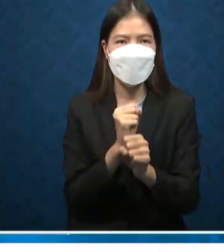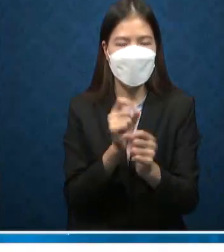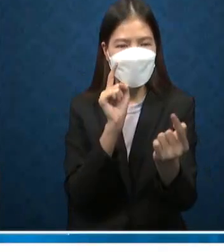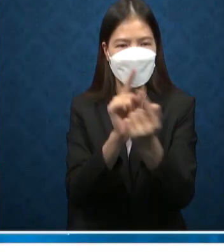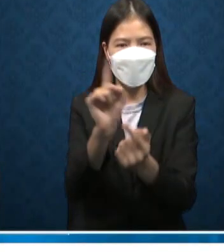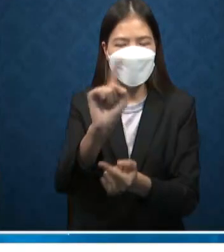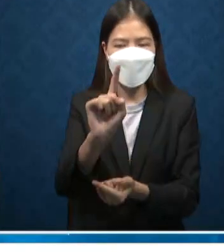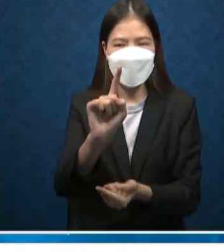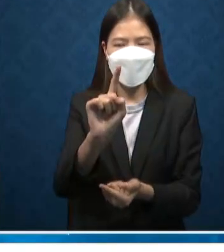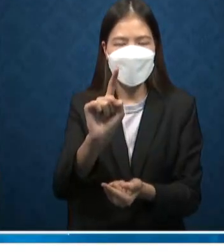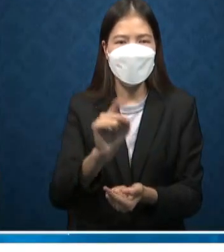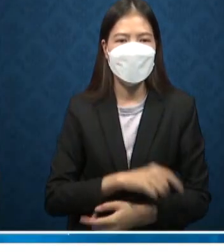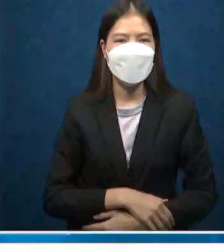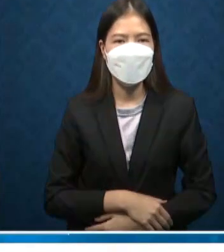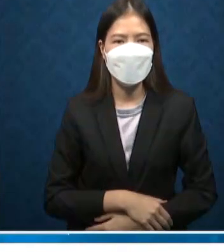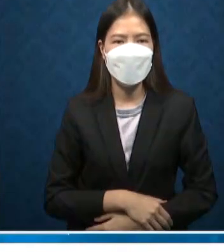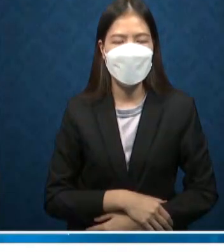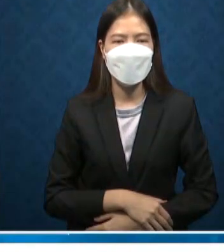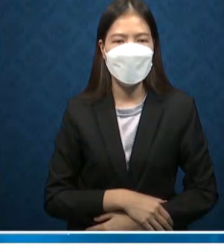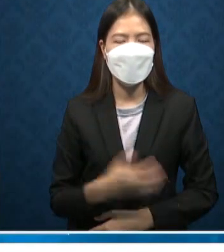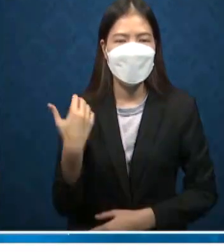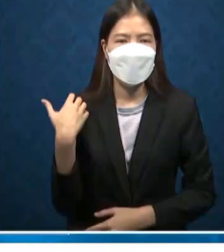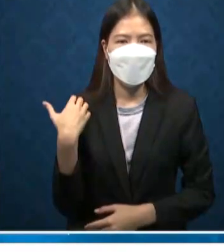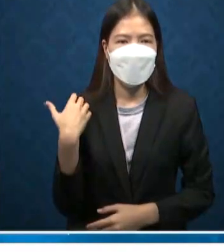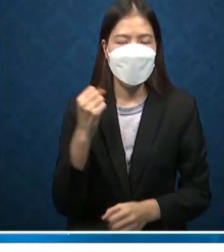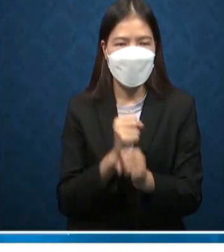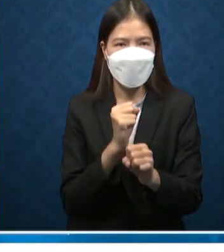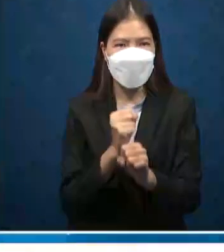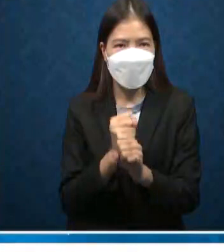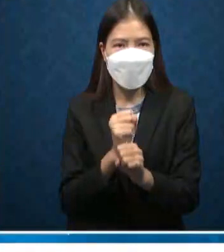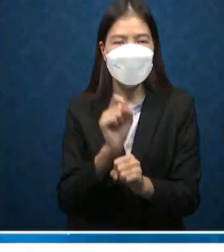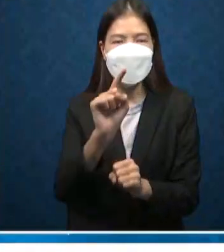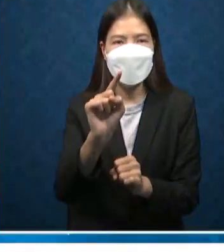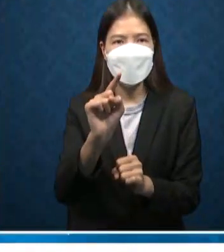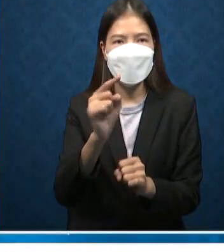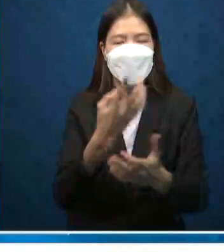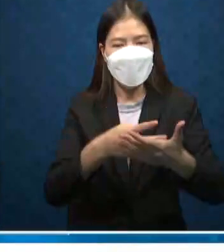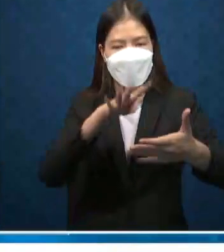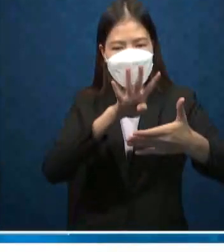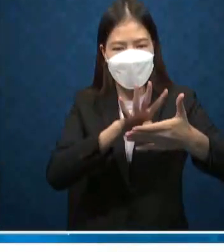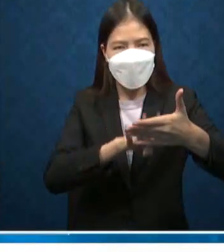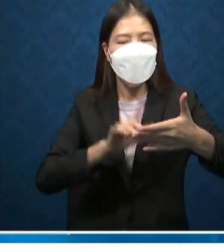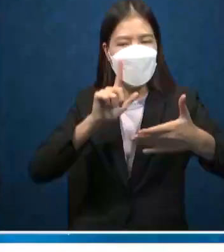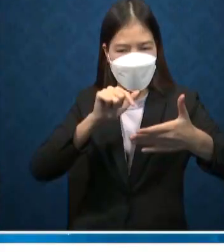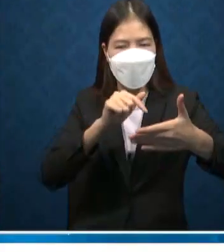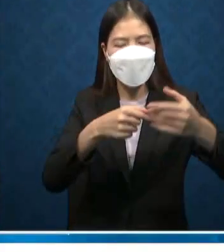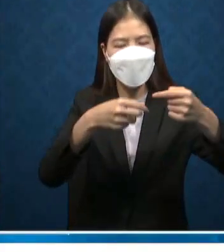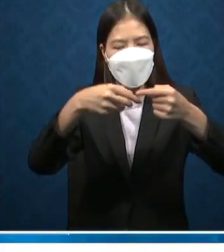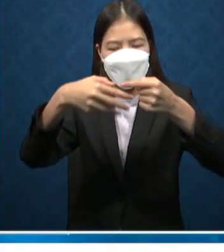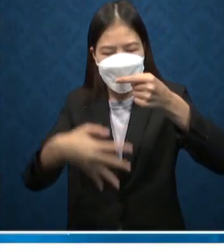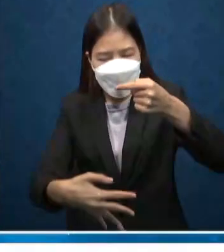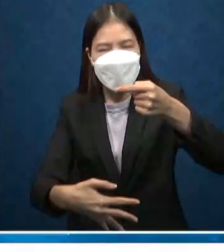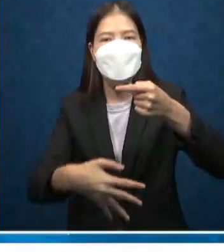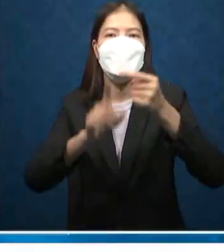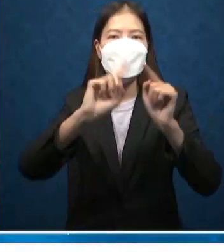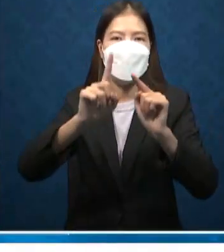ะนอกแผนงานบูรณาการโดยเฉพาะในเรื่องการปฏิบัติตามยุทธศาสตร์ชาติภายใ แผนแม่บทหรือแผนย่อยก็พบลักษณะ